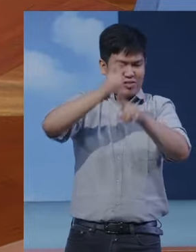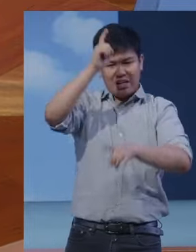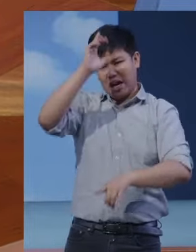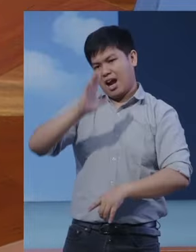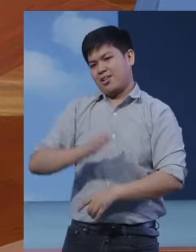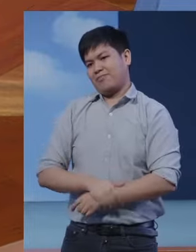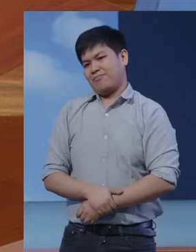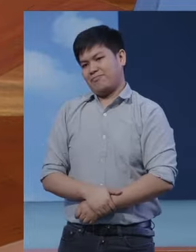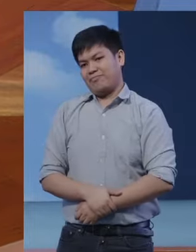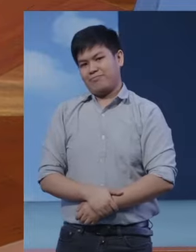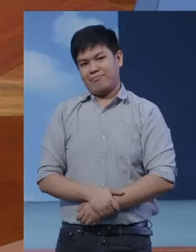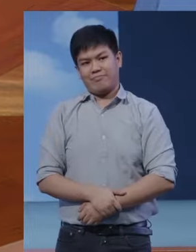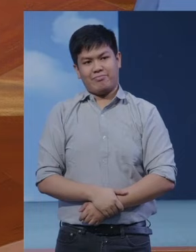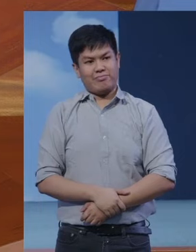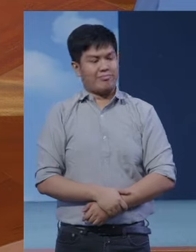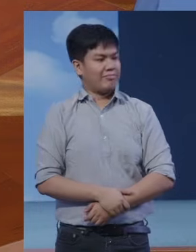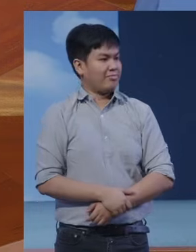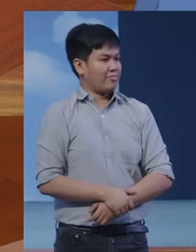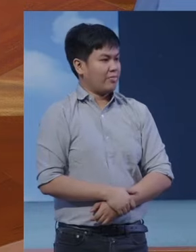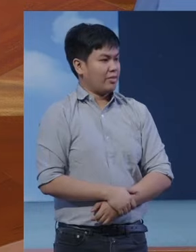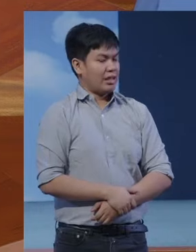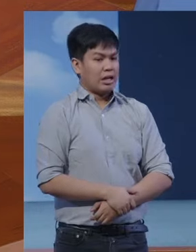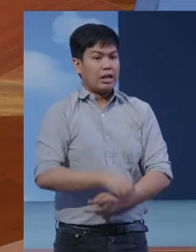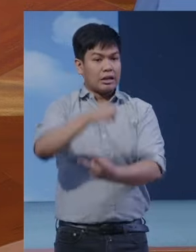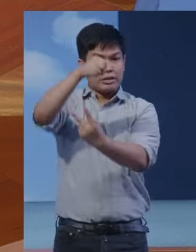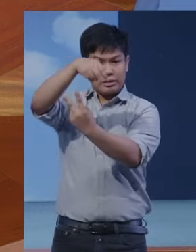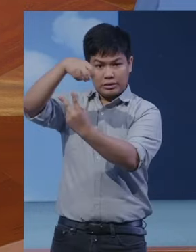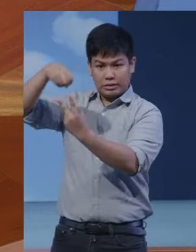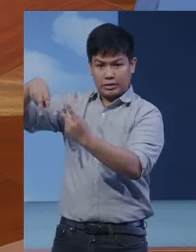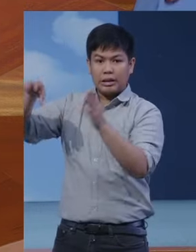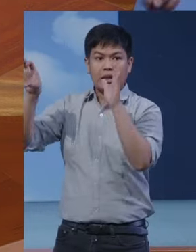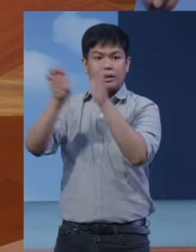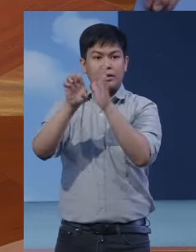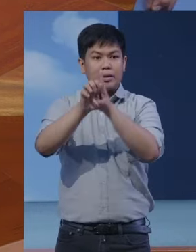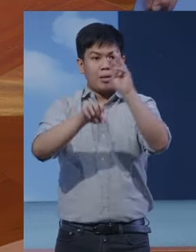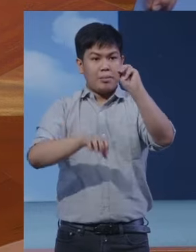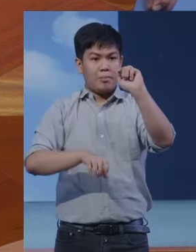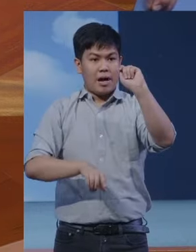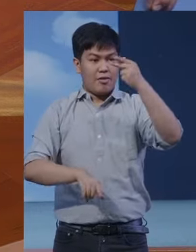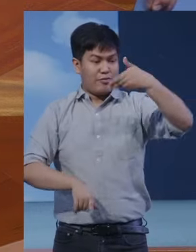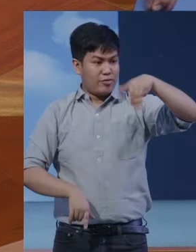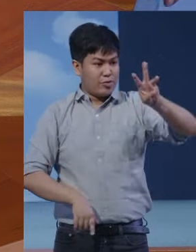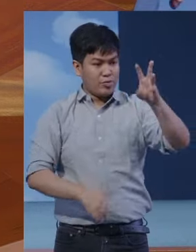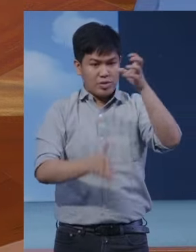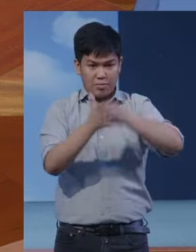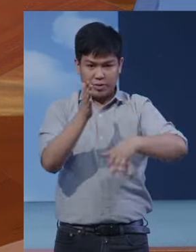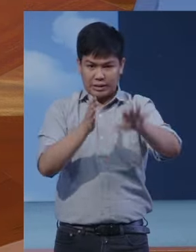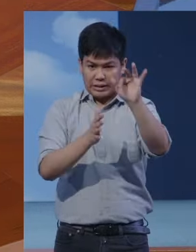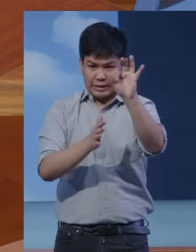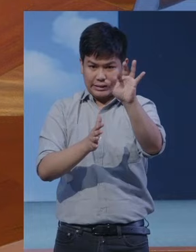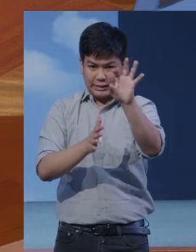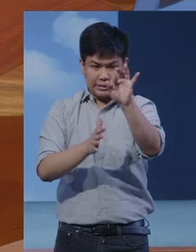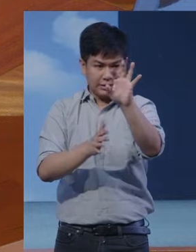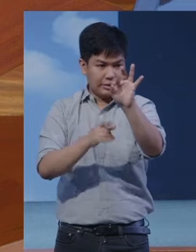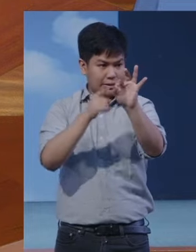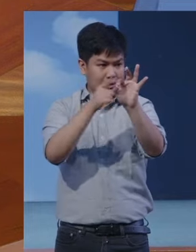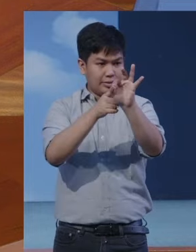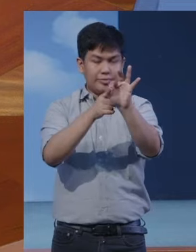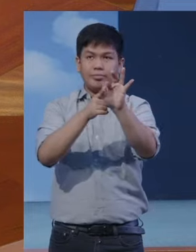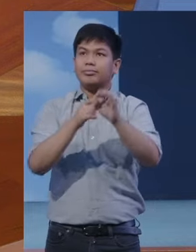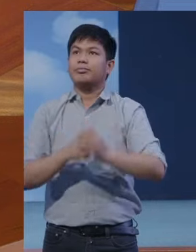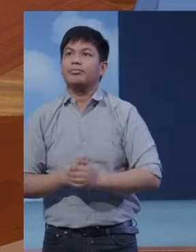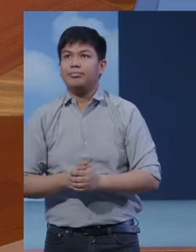adultery dito po sa ating tekto n sa Matthew 19 na ako ulit no sa Matthew 19